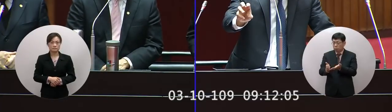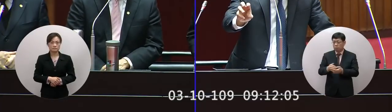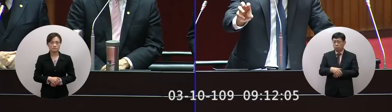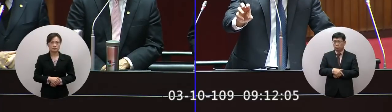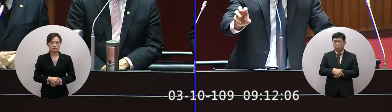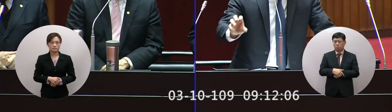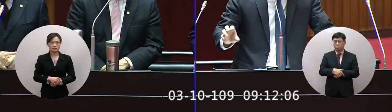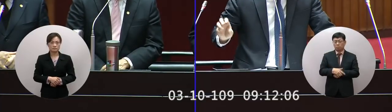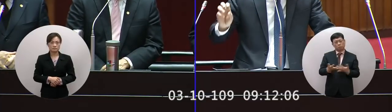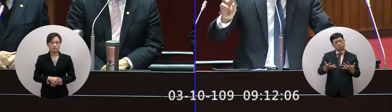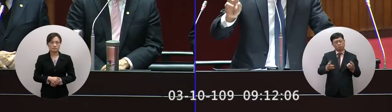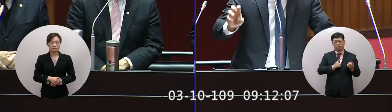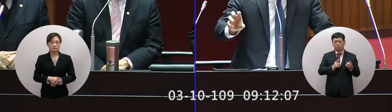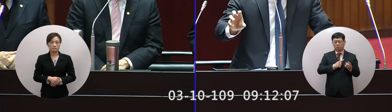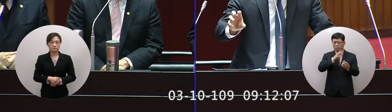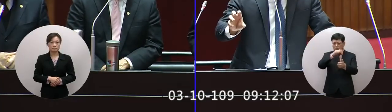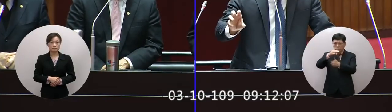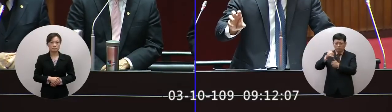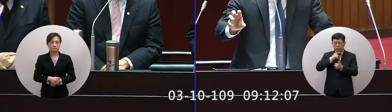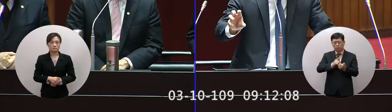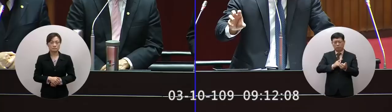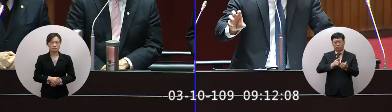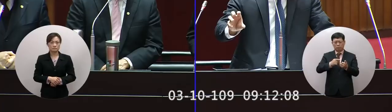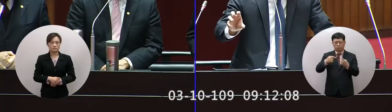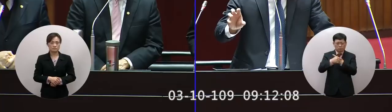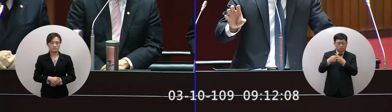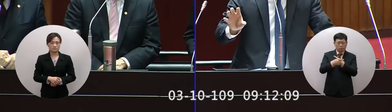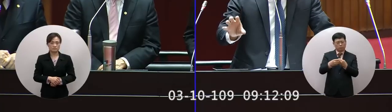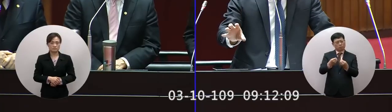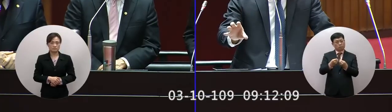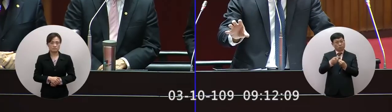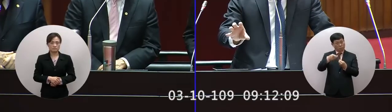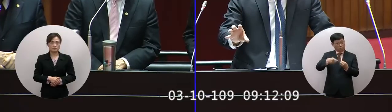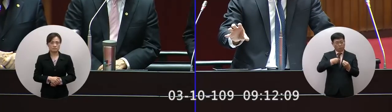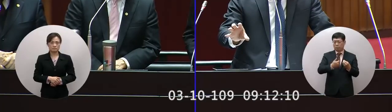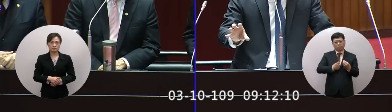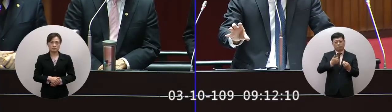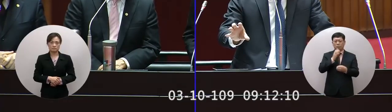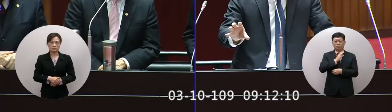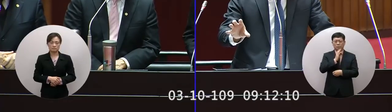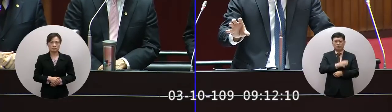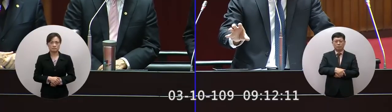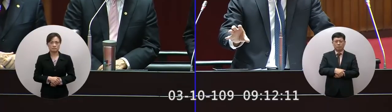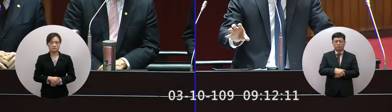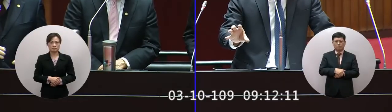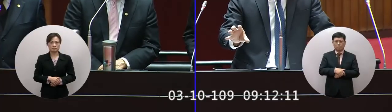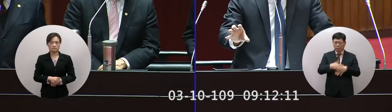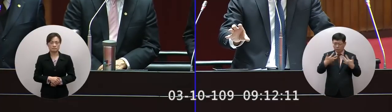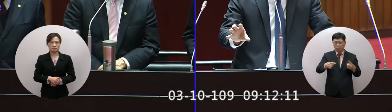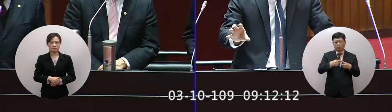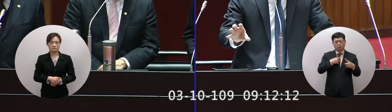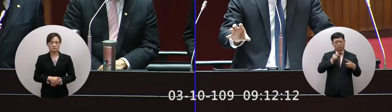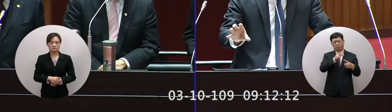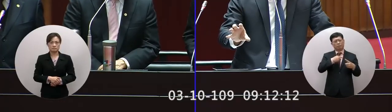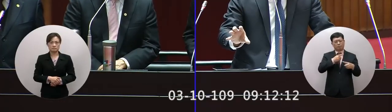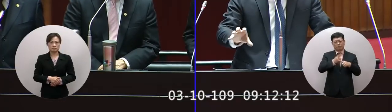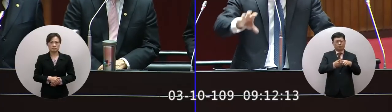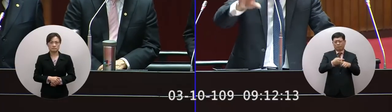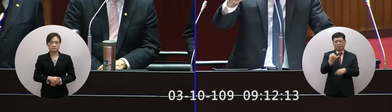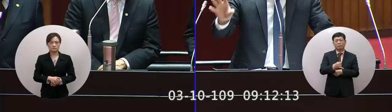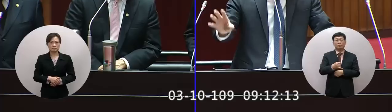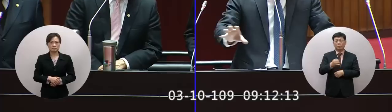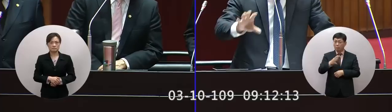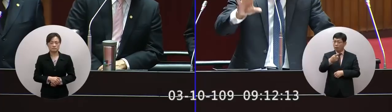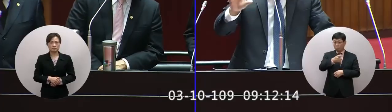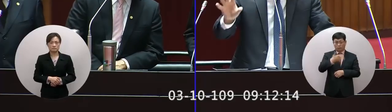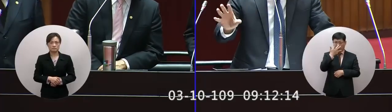标，那你要开解方的时候，这个药效没有效，会让人家打折扣，因为你